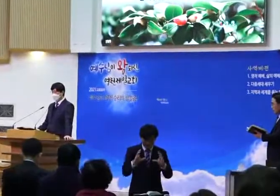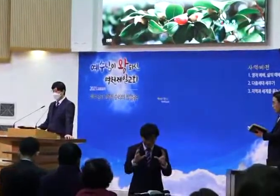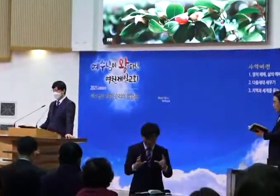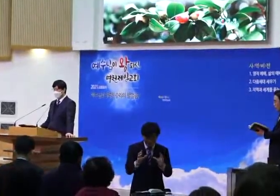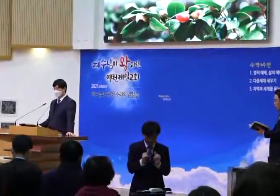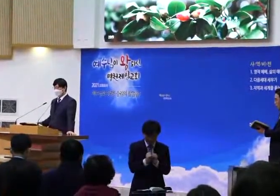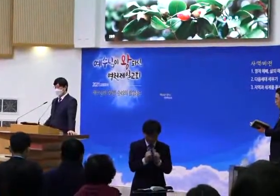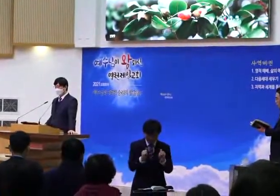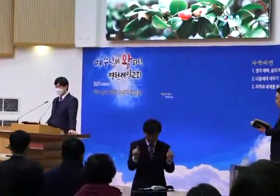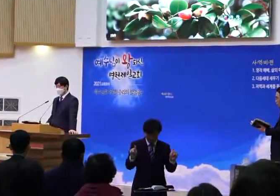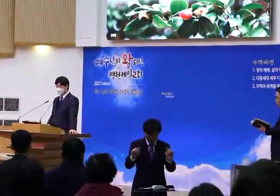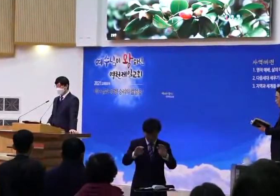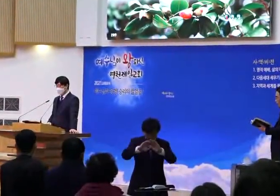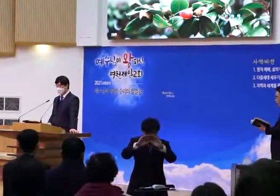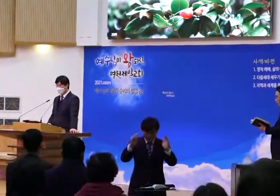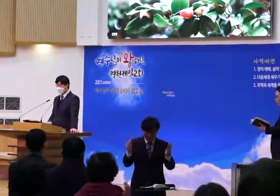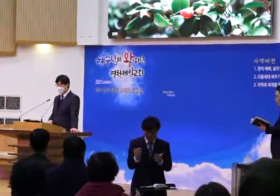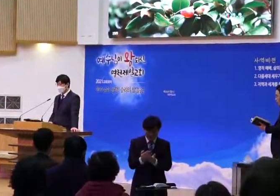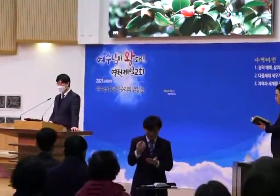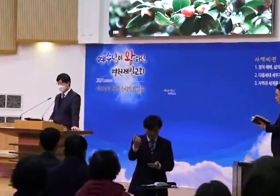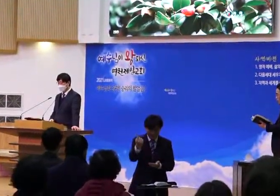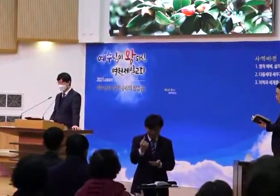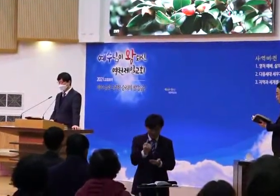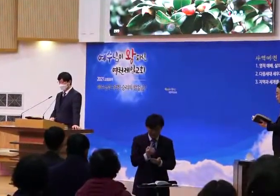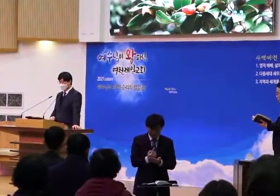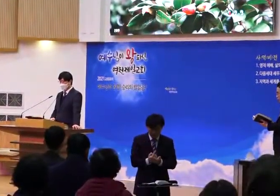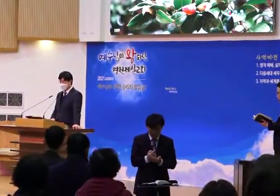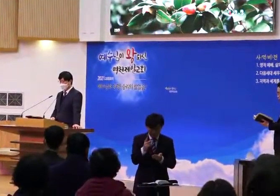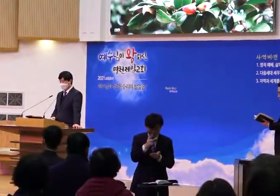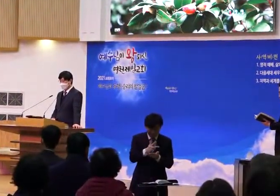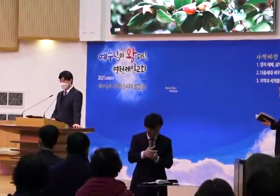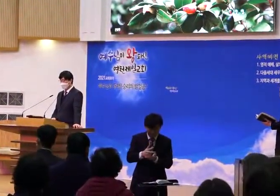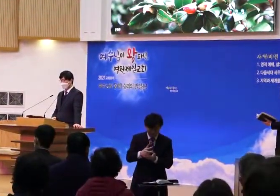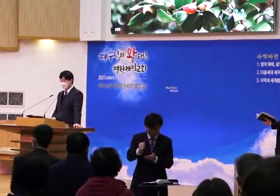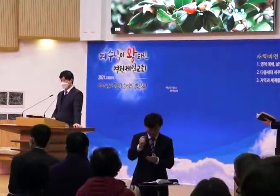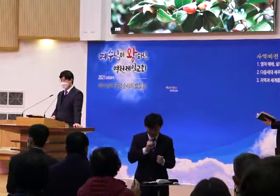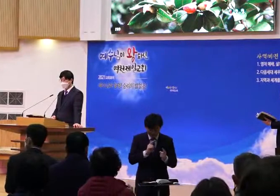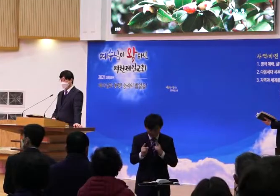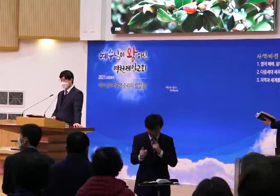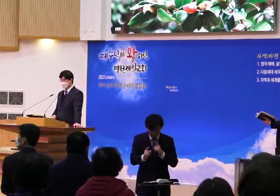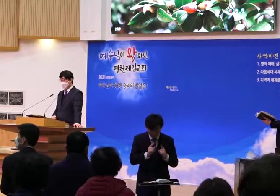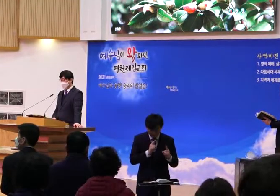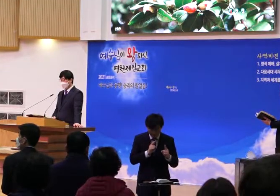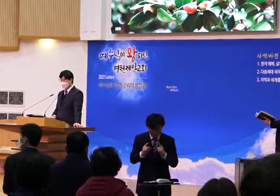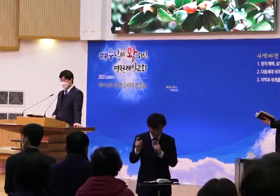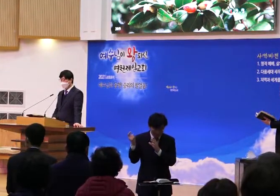말씀